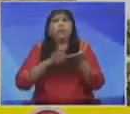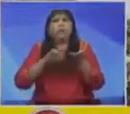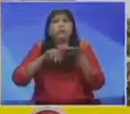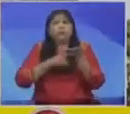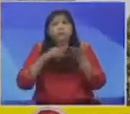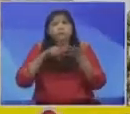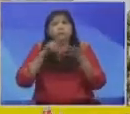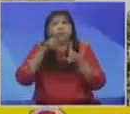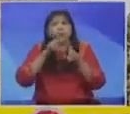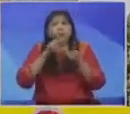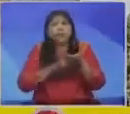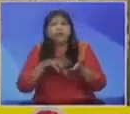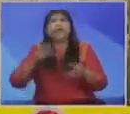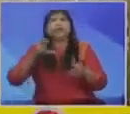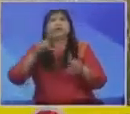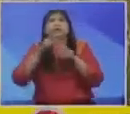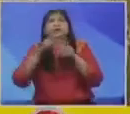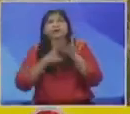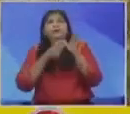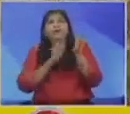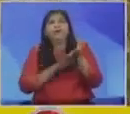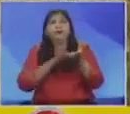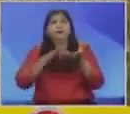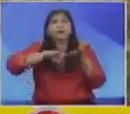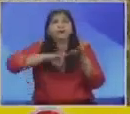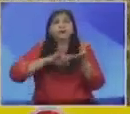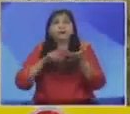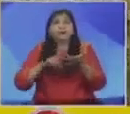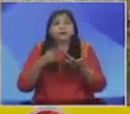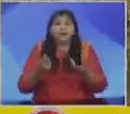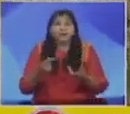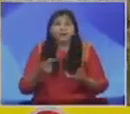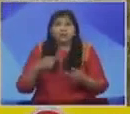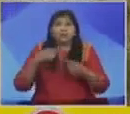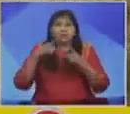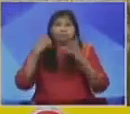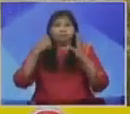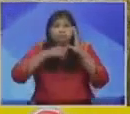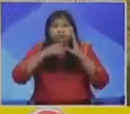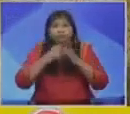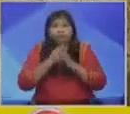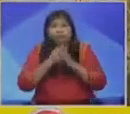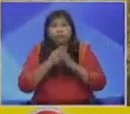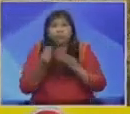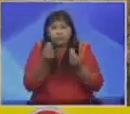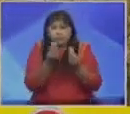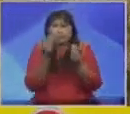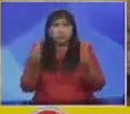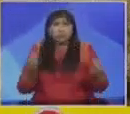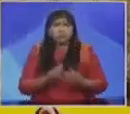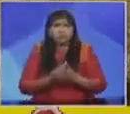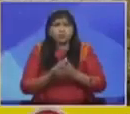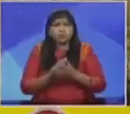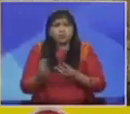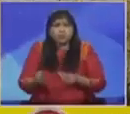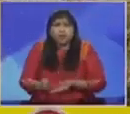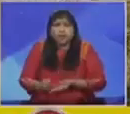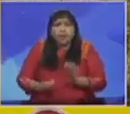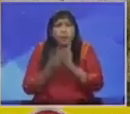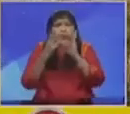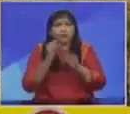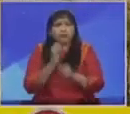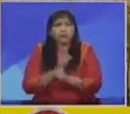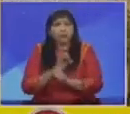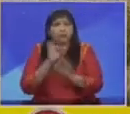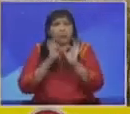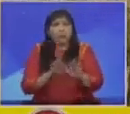या ड्रमस्टिक भी कहा जाता है। अच्छे बीजों की मदद से जो सहजन पैदा होता है, उसकी क्वालिटी भी अच्छी होती